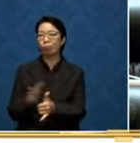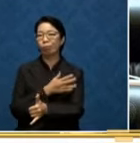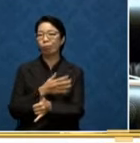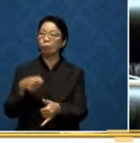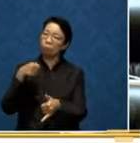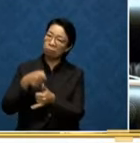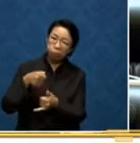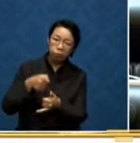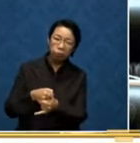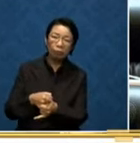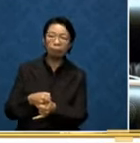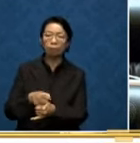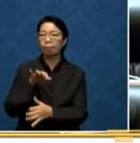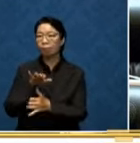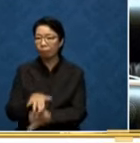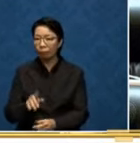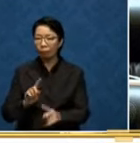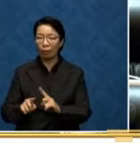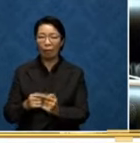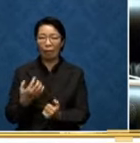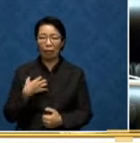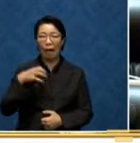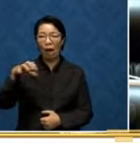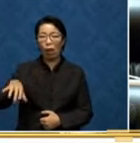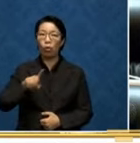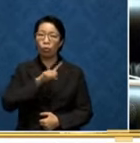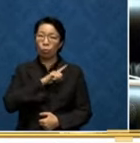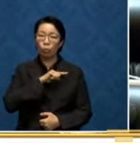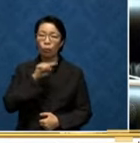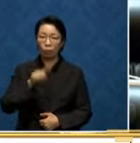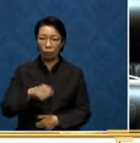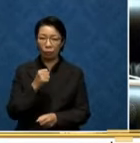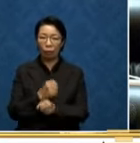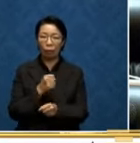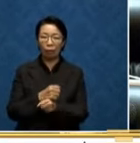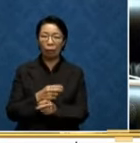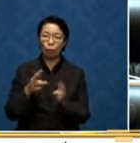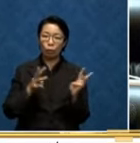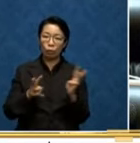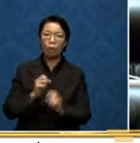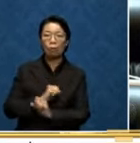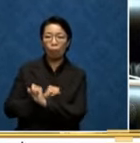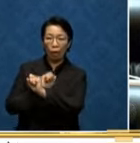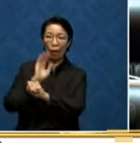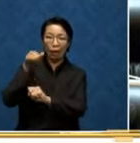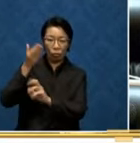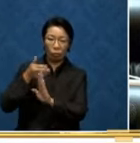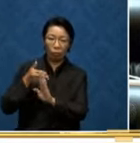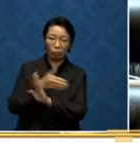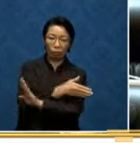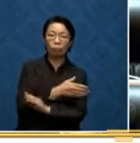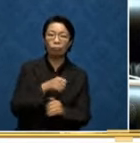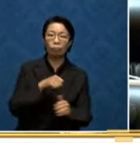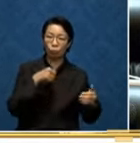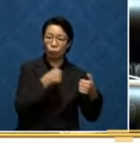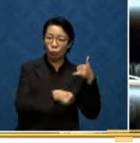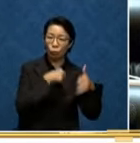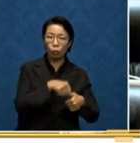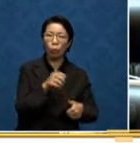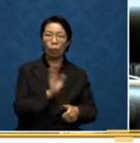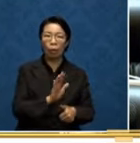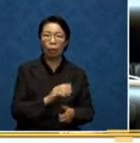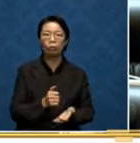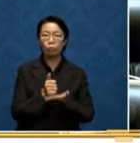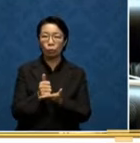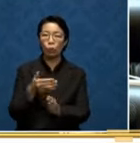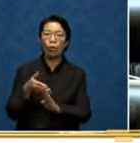ากจะให้หน่วยงานทุกอันที่มีความเกี่ยวข้องเนี่ยช่วยกันในการที่จะป้องกัน การเกิดเหตุอะไรไว้ก่อนนะครับในการที่จะช่วยเหลือตั้ง